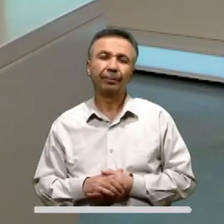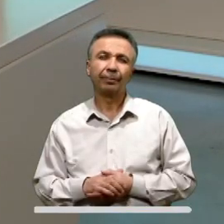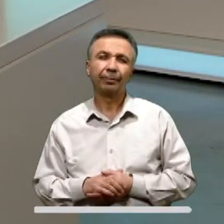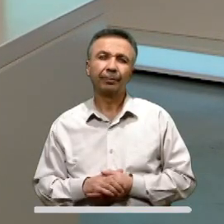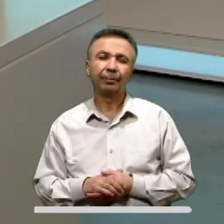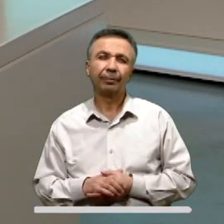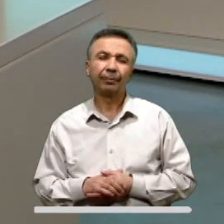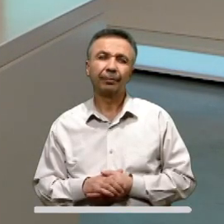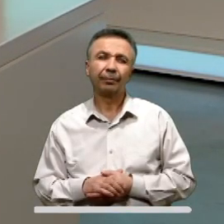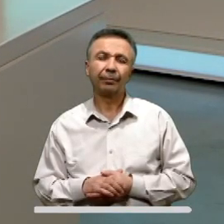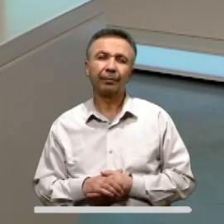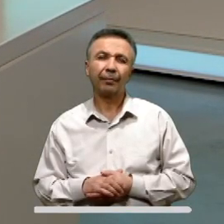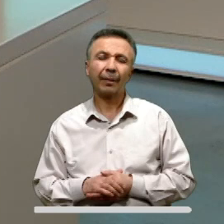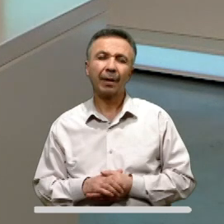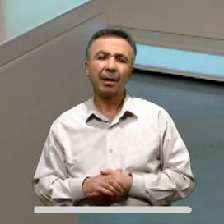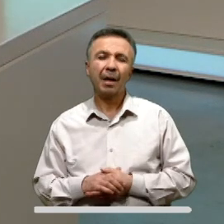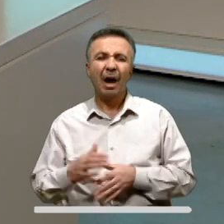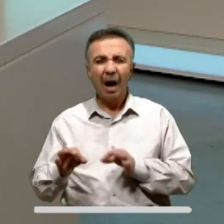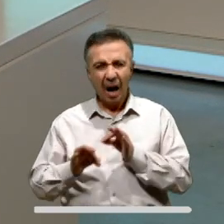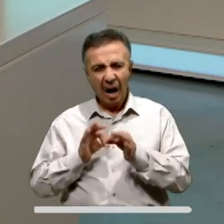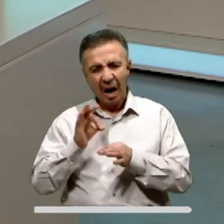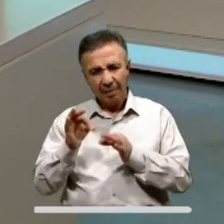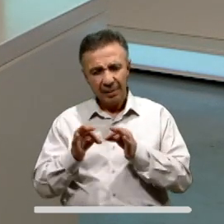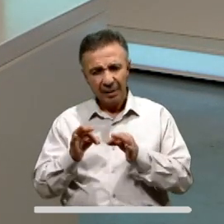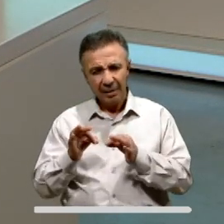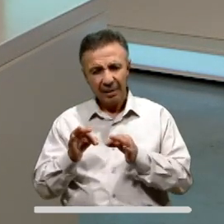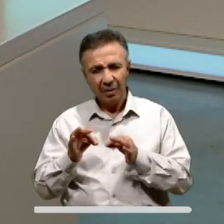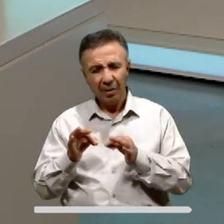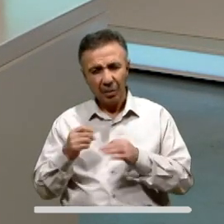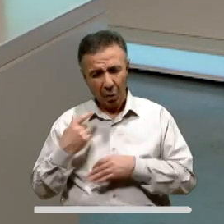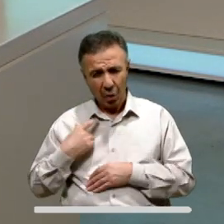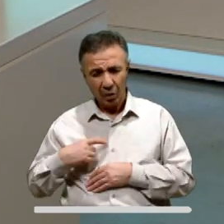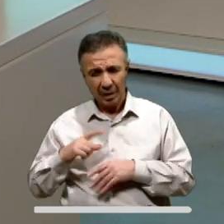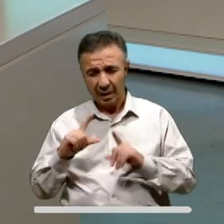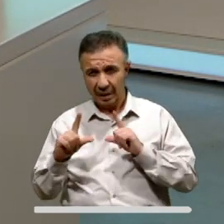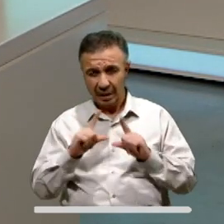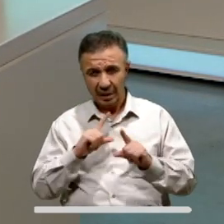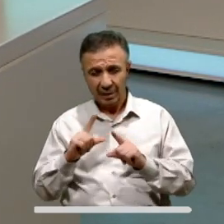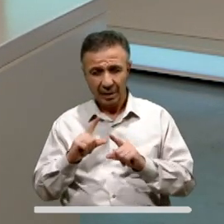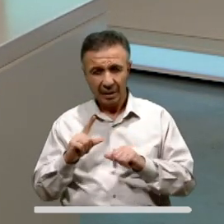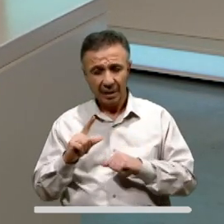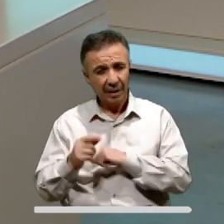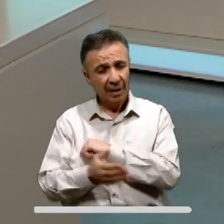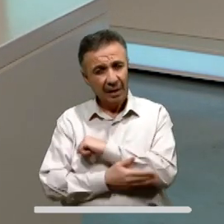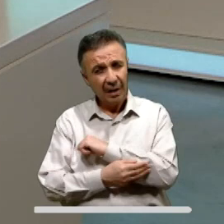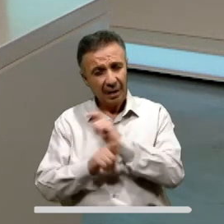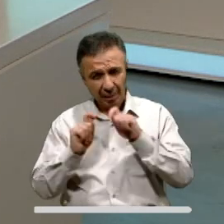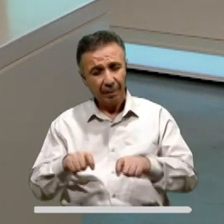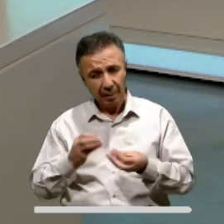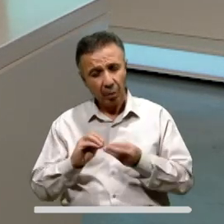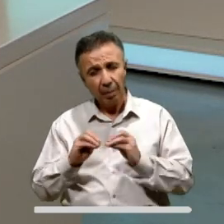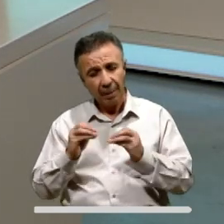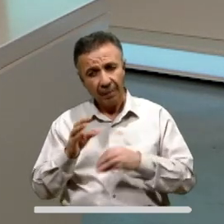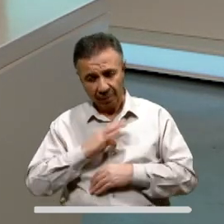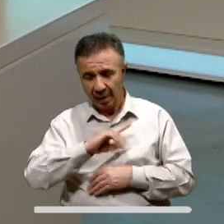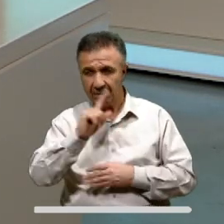Bir yeğen amcası bakıma muhtaçsa onun kişisel ihtiyaçlarını karşılamada bile yardım etmesinde bir problem var mı?